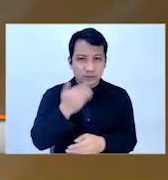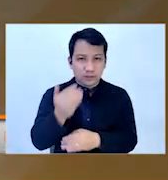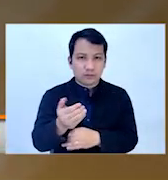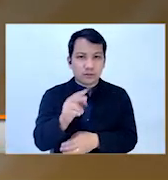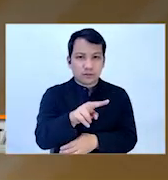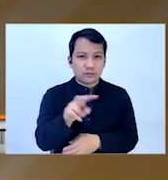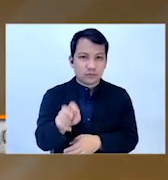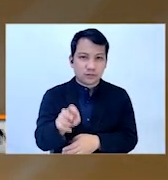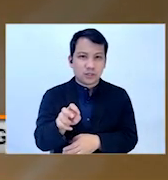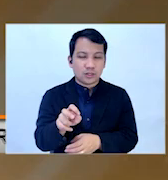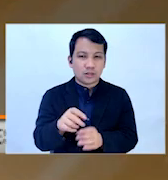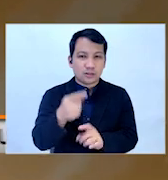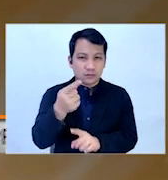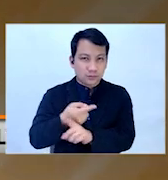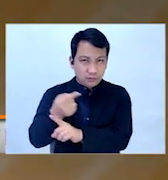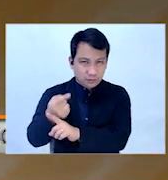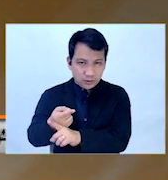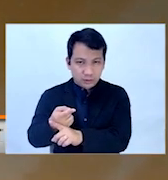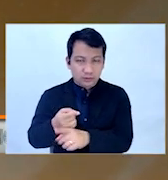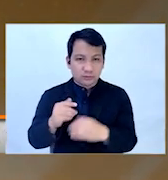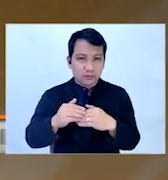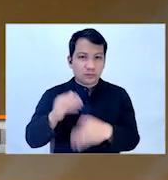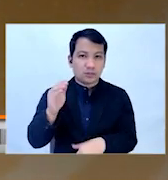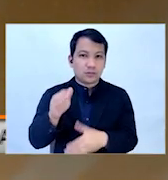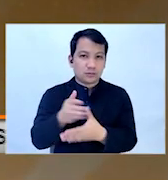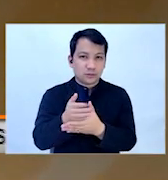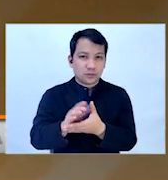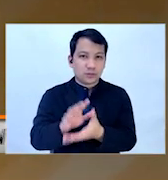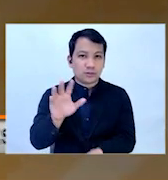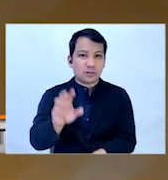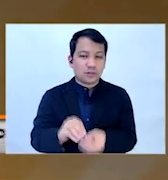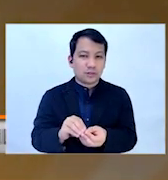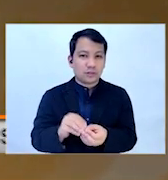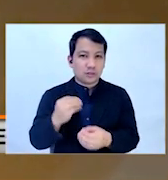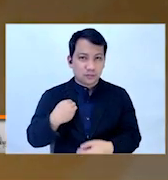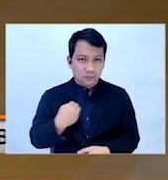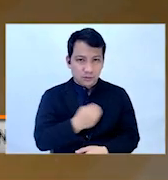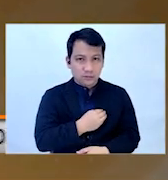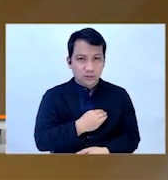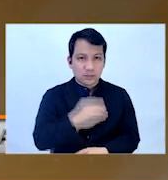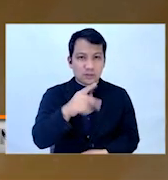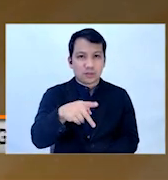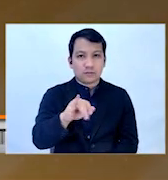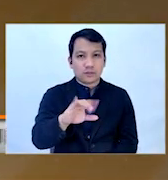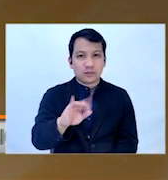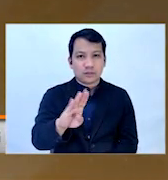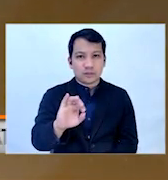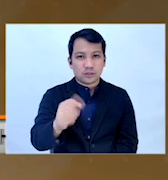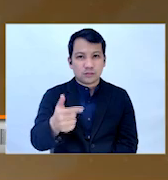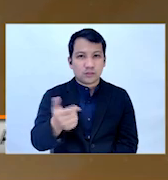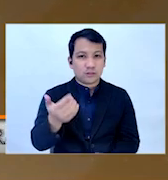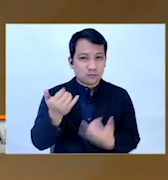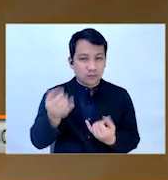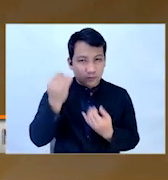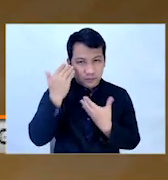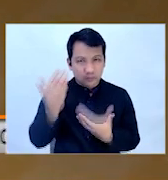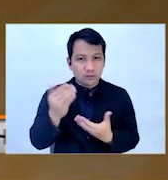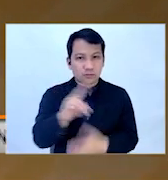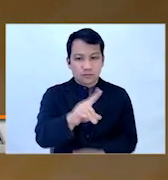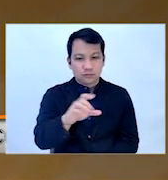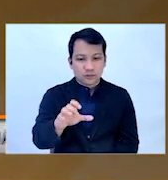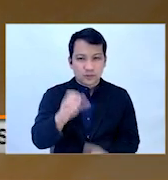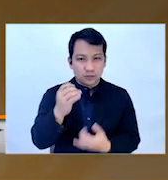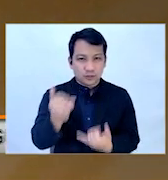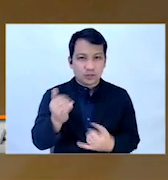na kada buwan ang maximum contribution ng bawat membro ng Pag-ibig. Mula yan sa kasalukuyang 100 piso.